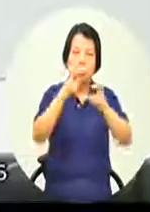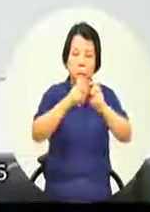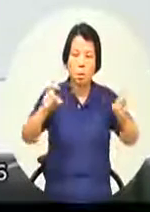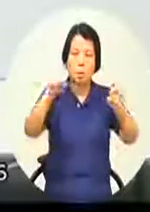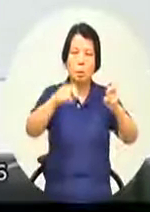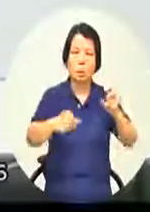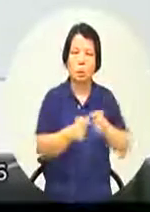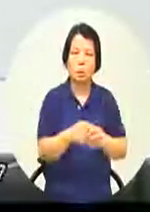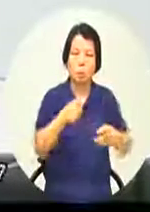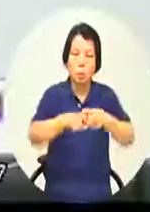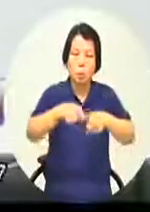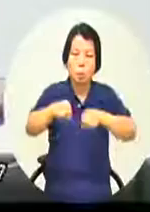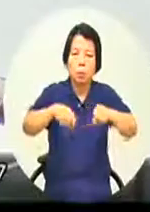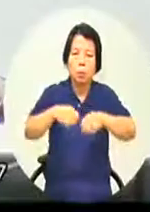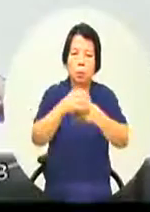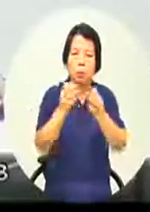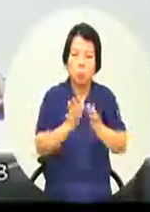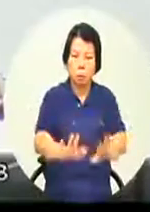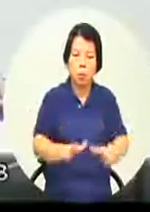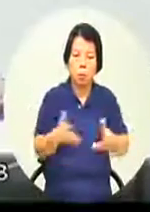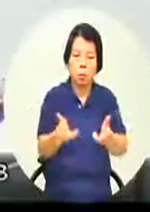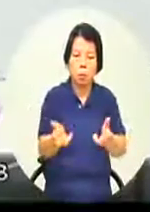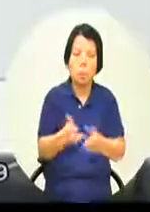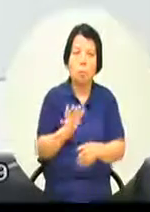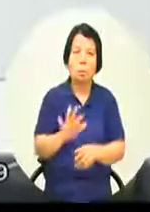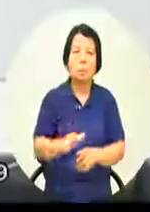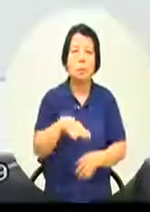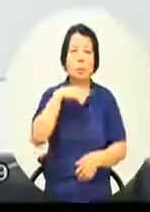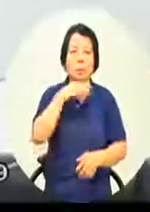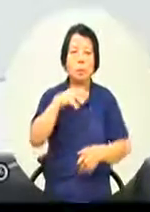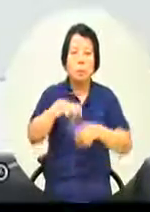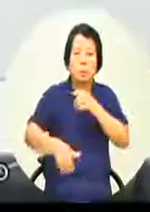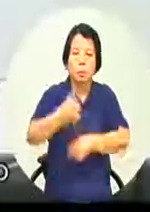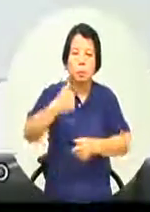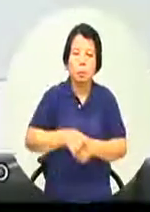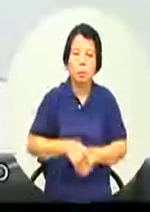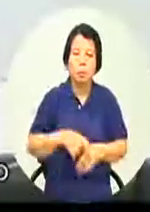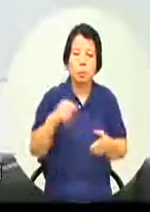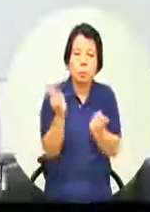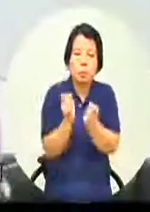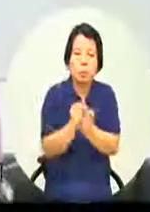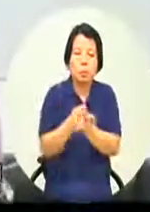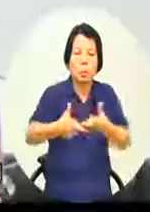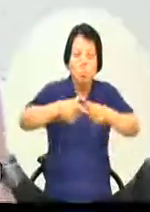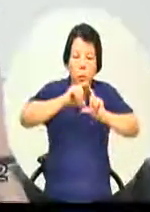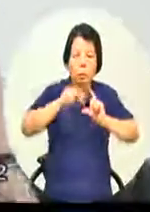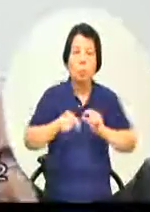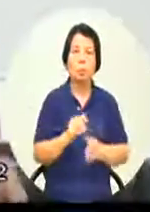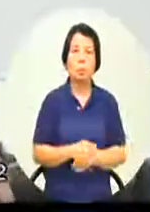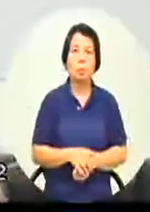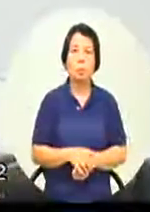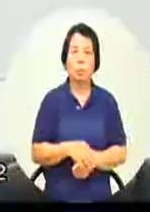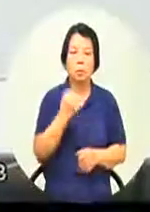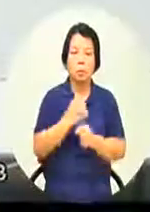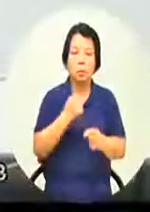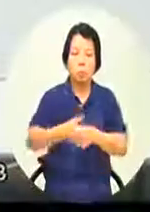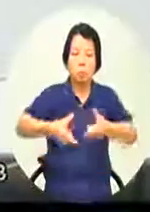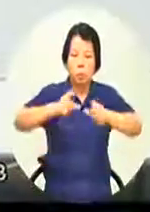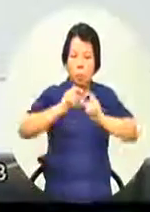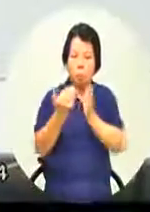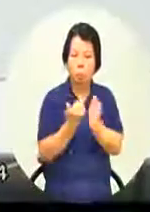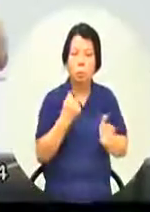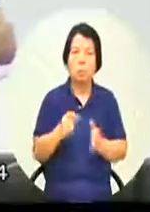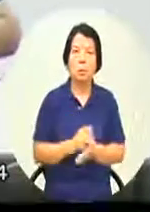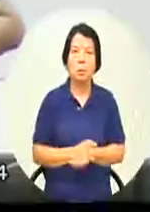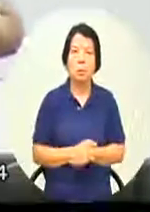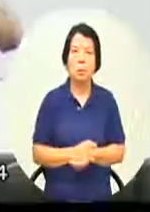个工程整个进行后，我希望局长等一下可以简单的做一个回应。那在这个做这个回应之前呢，我先